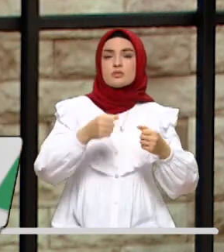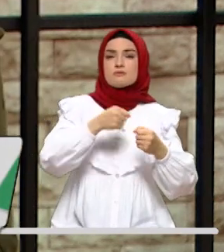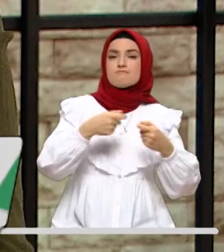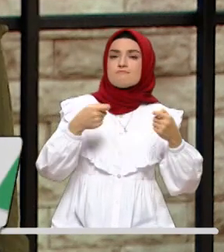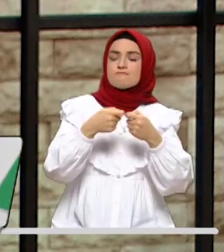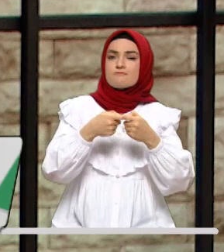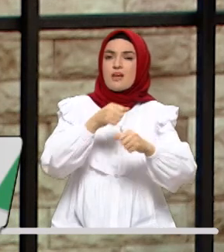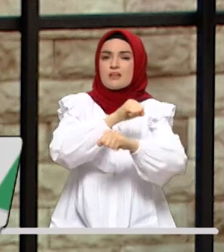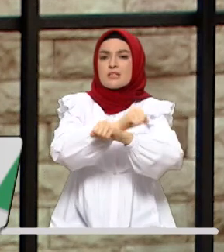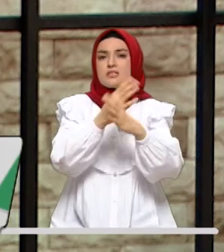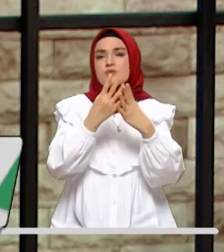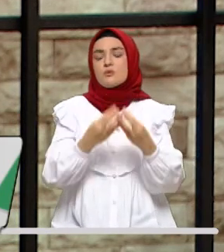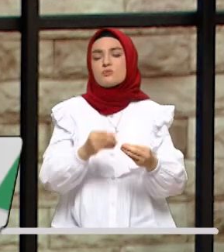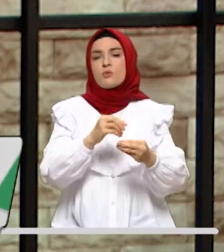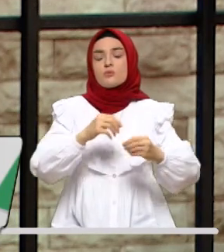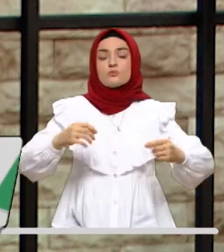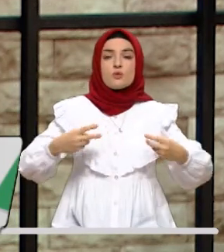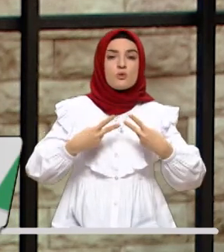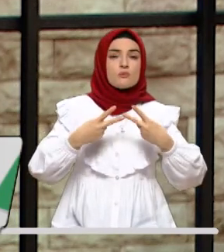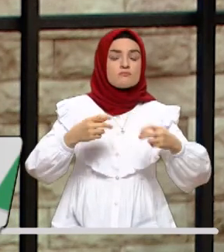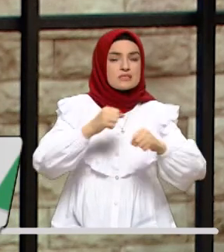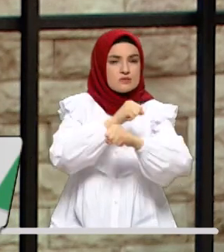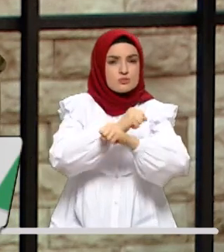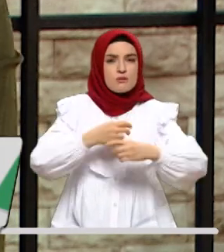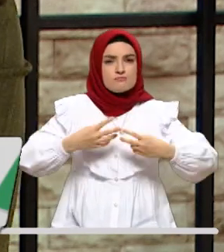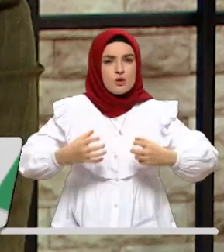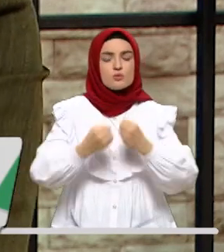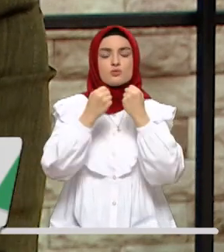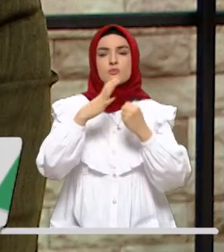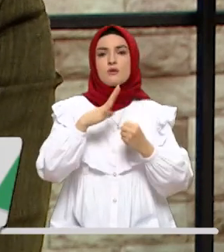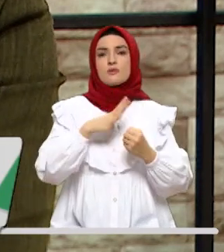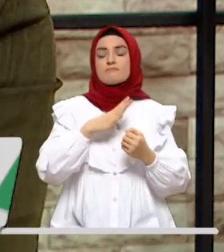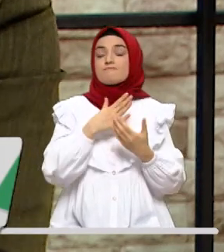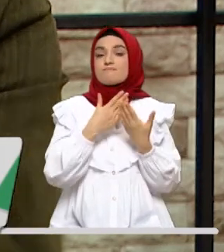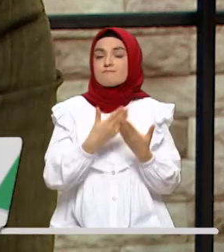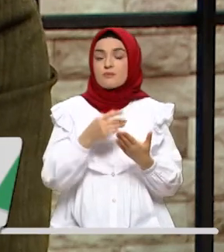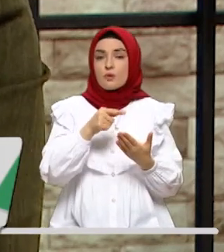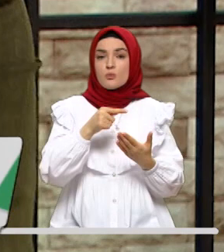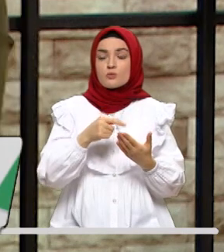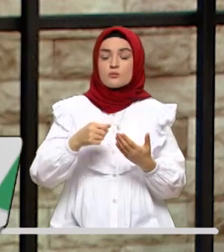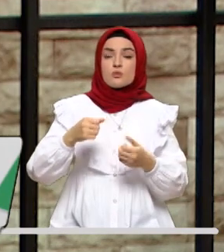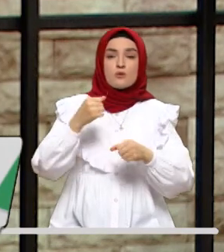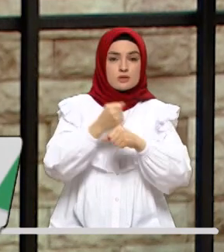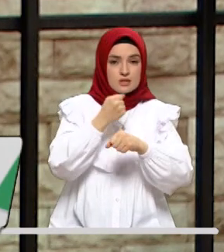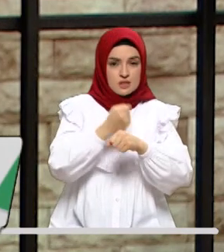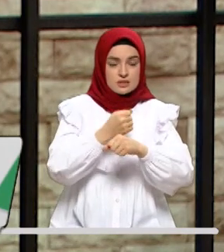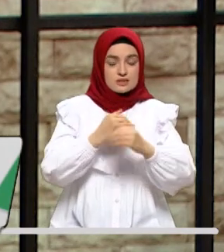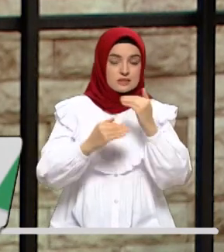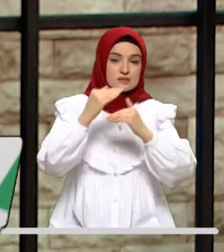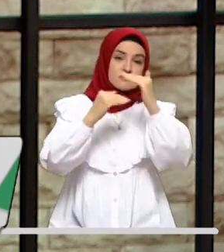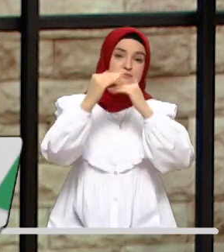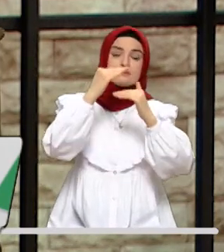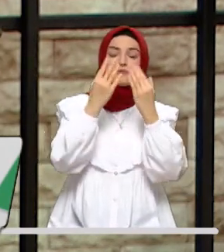Onun neticesinde esaretten kurtuluyor. Biz bunları niye geliyoruz? Bu taşları döşüyoruz. Döşemek